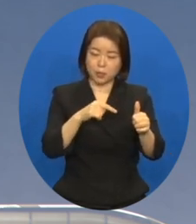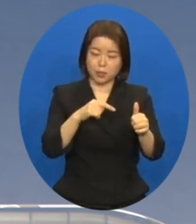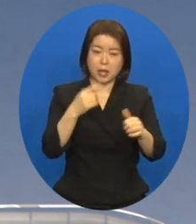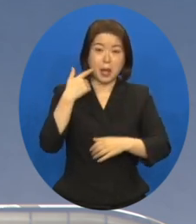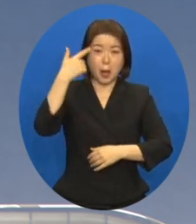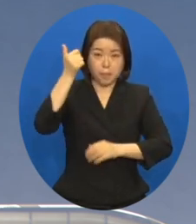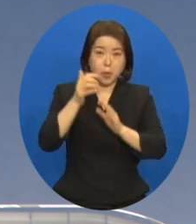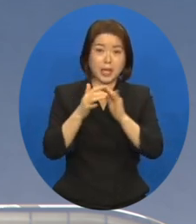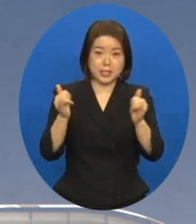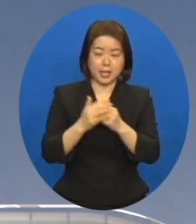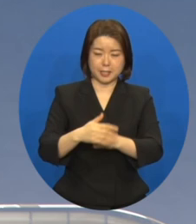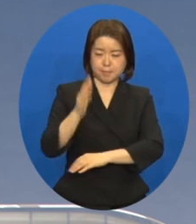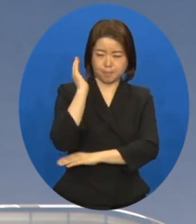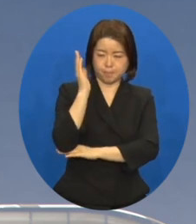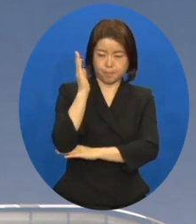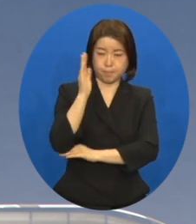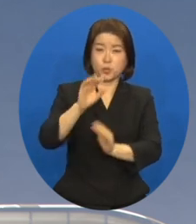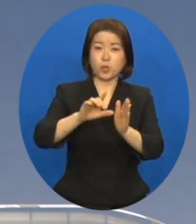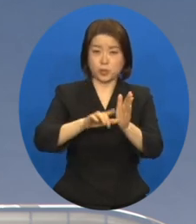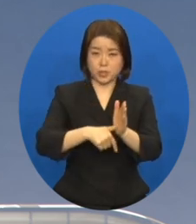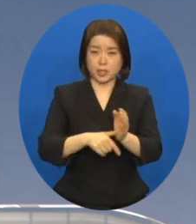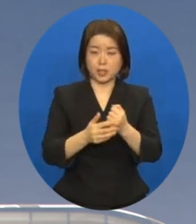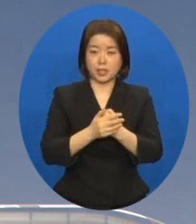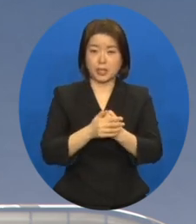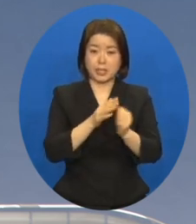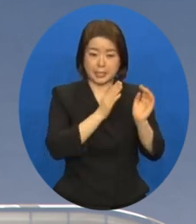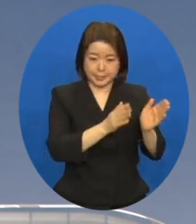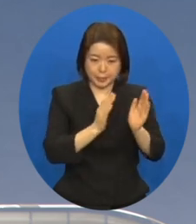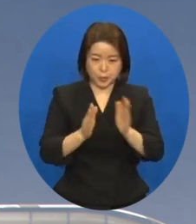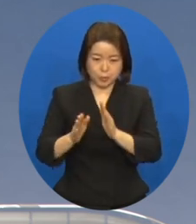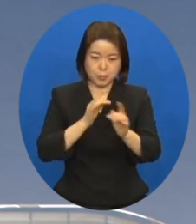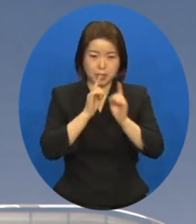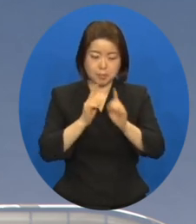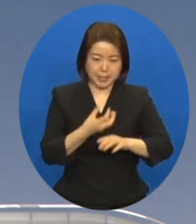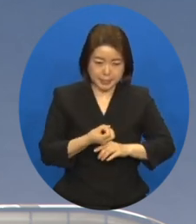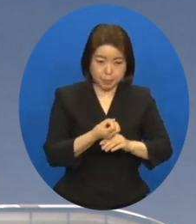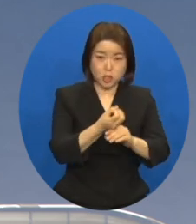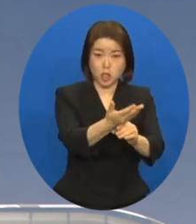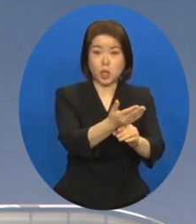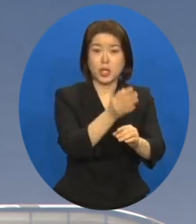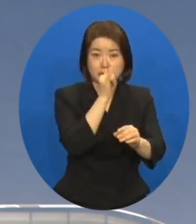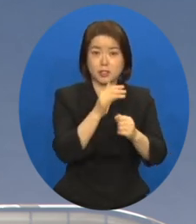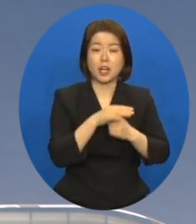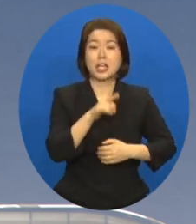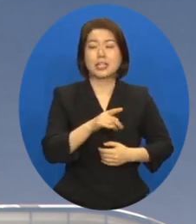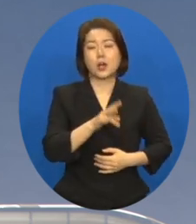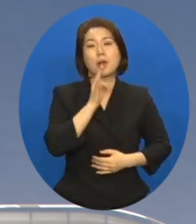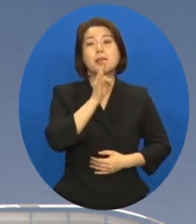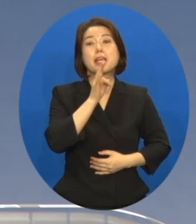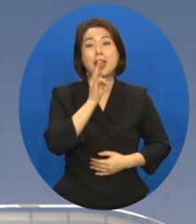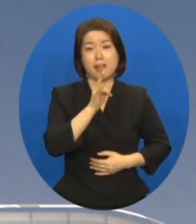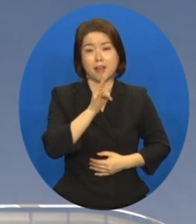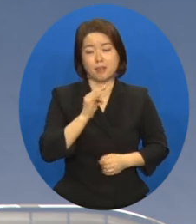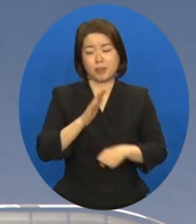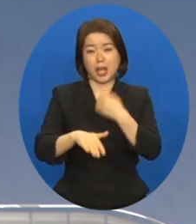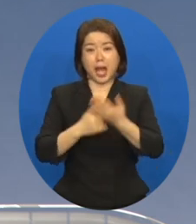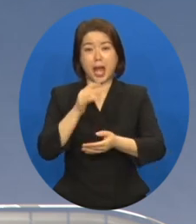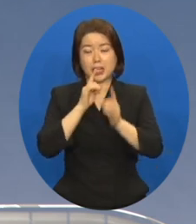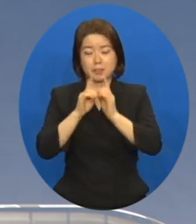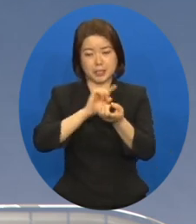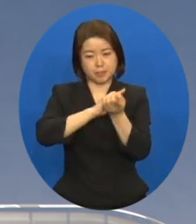목회자가 설교 시간에 이렇게 준비된 말씀을 전하는 거죠. 이걸 예언이라고, 하나님의